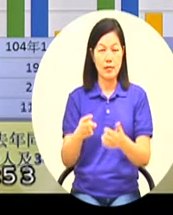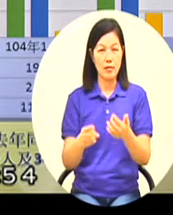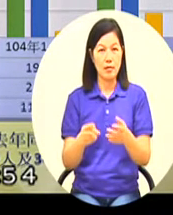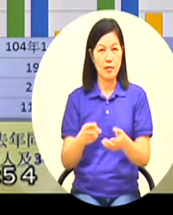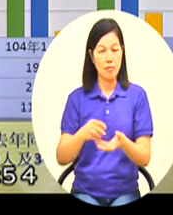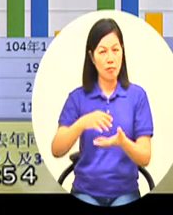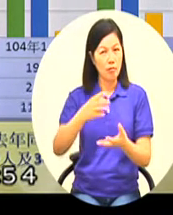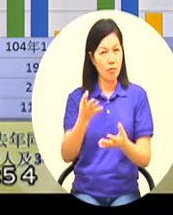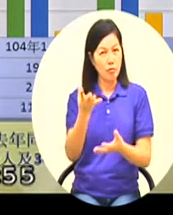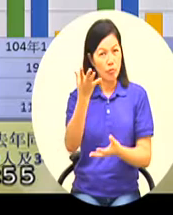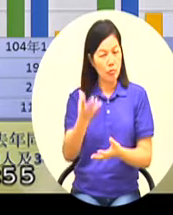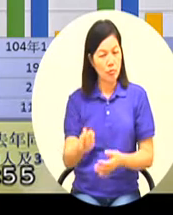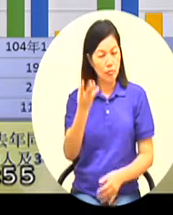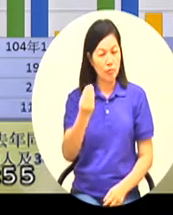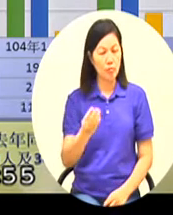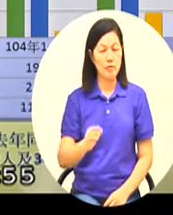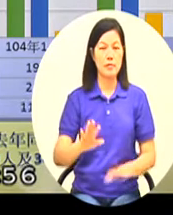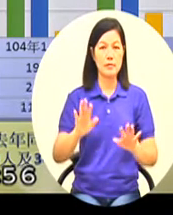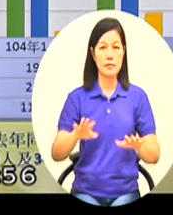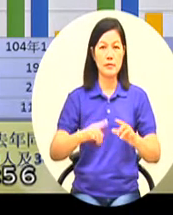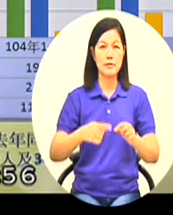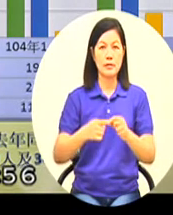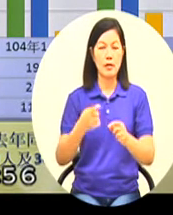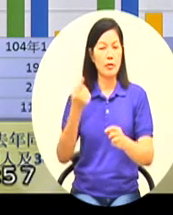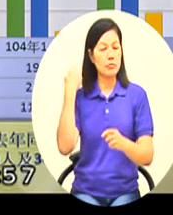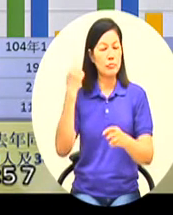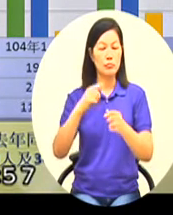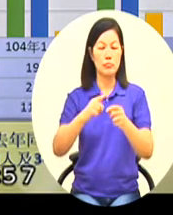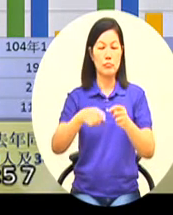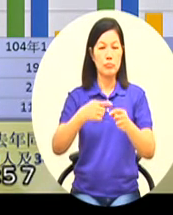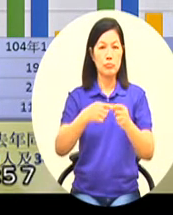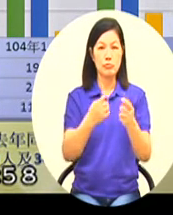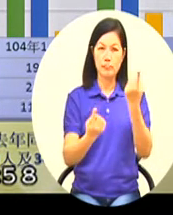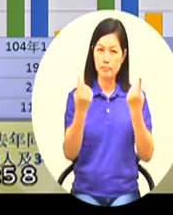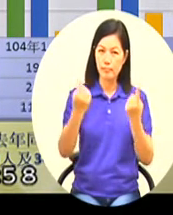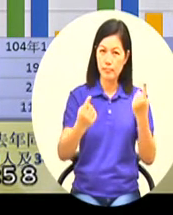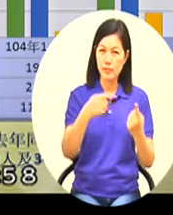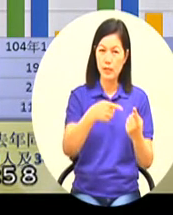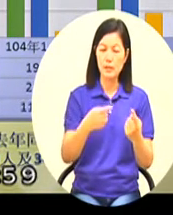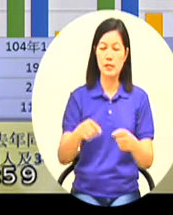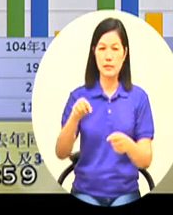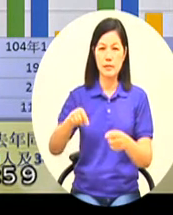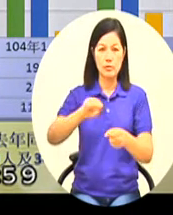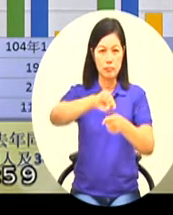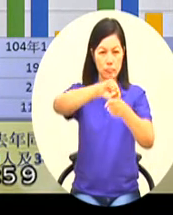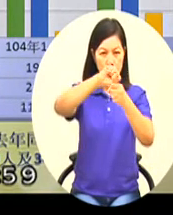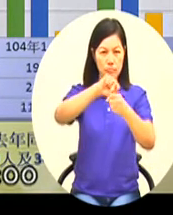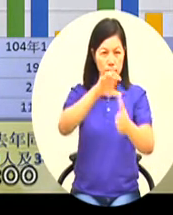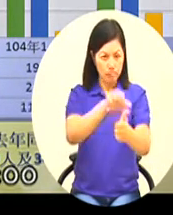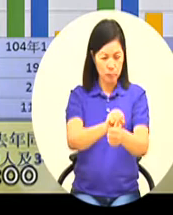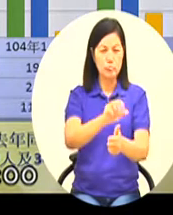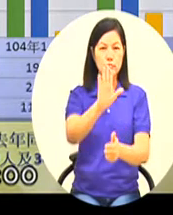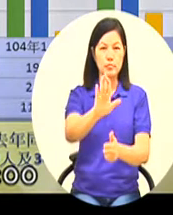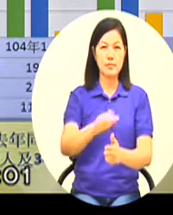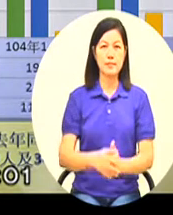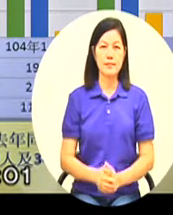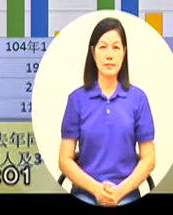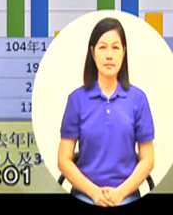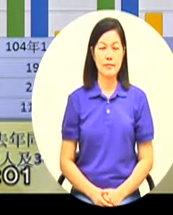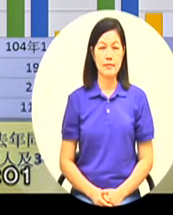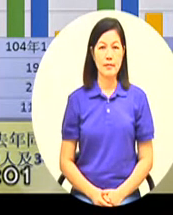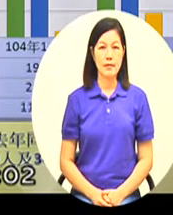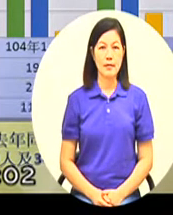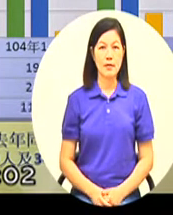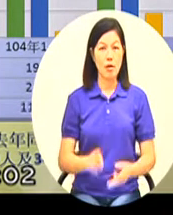们都是呈现了今年跟去年比较都是呈现增加的一个状况。那这个主要就是因